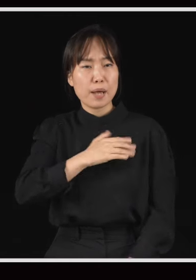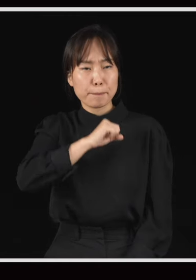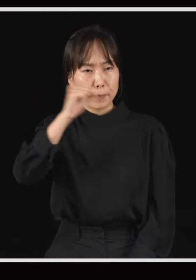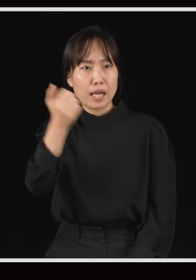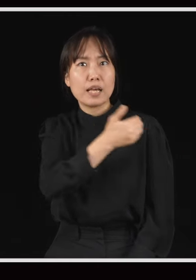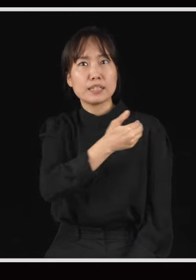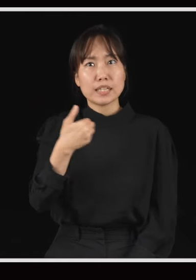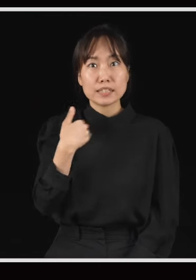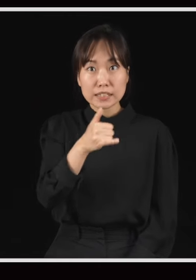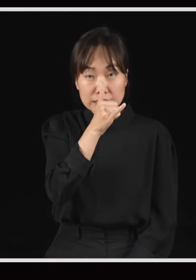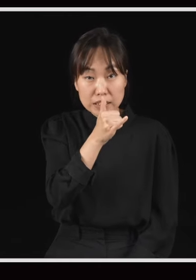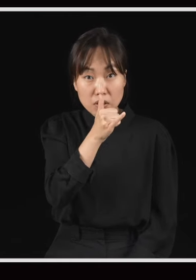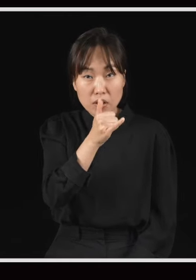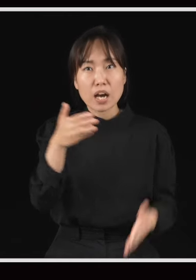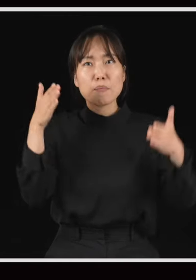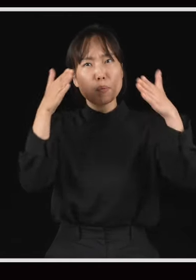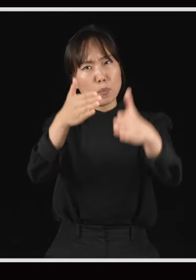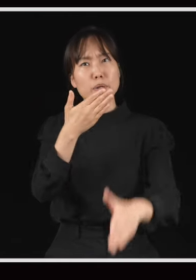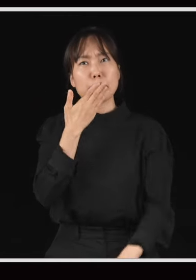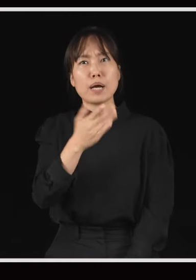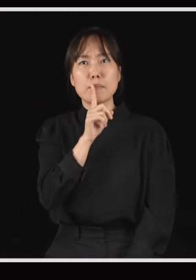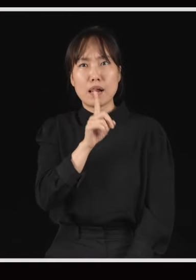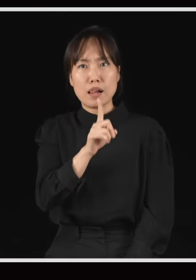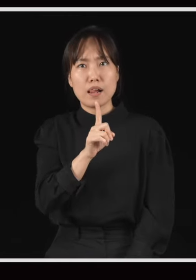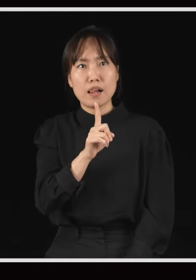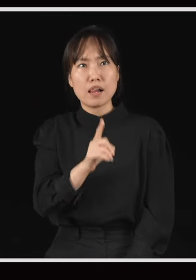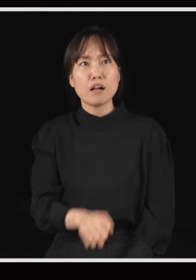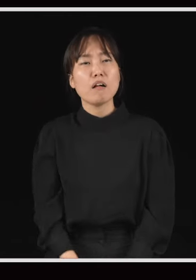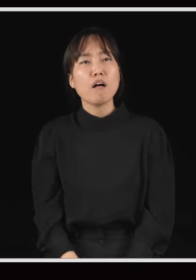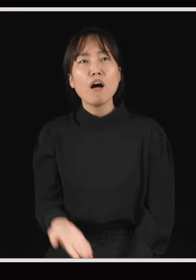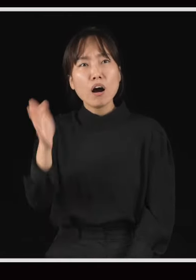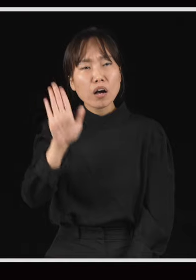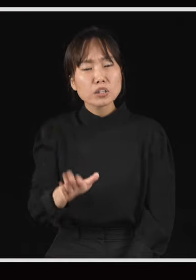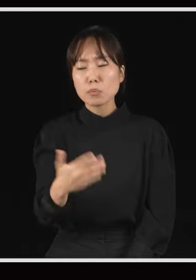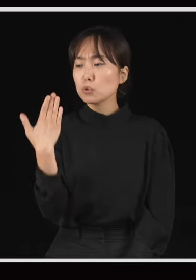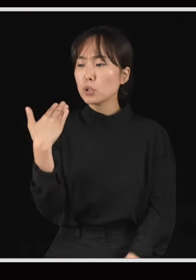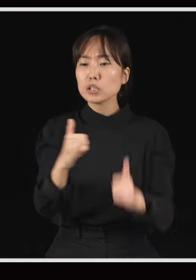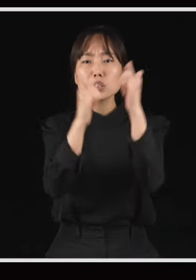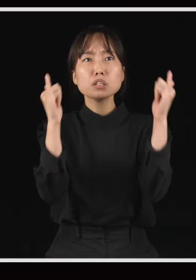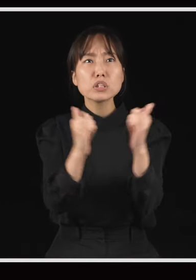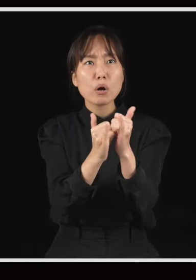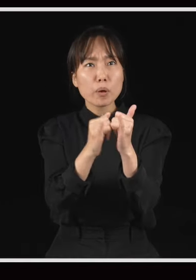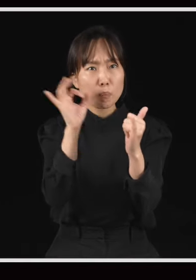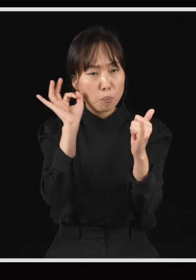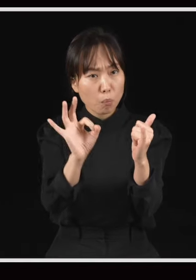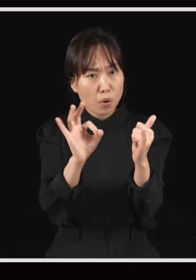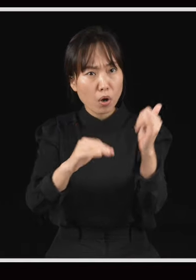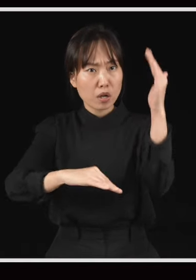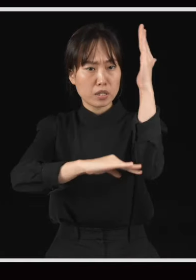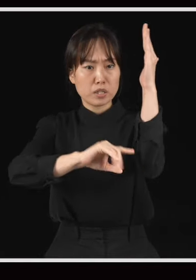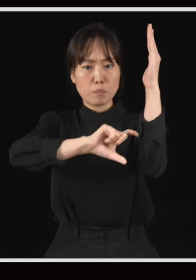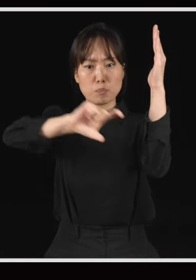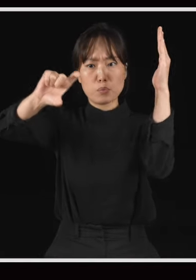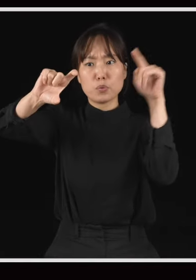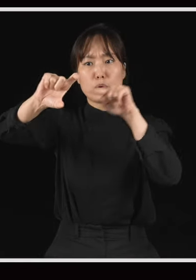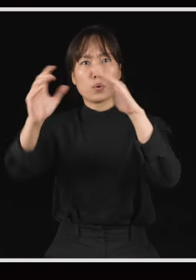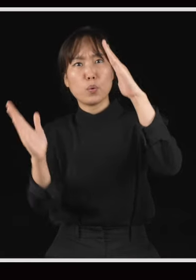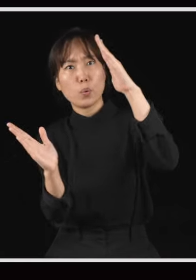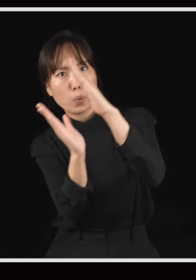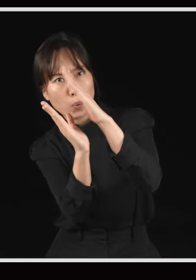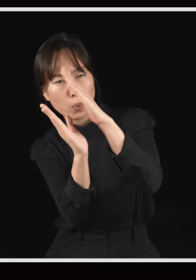몰입할 수 있다라고 얘기했는데, 최근에 들어서는 이 몰입의 통로 자체가 좁아져서, 그러니까 굉장히